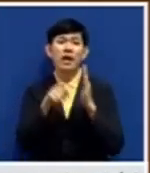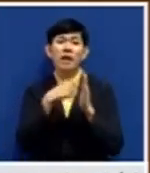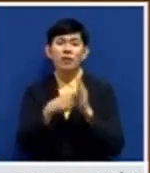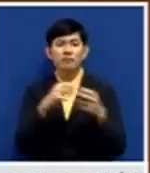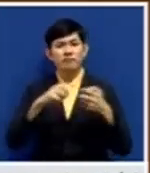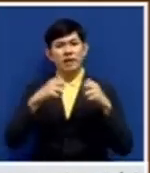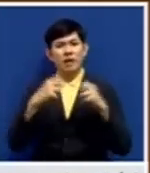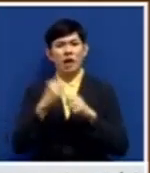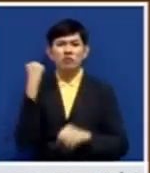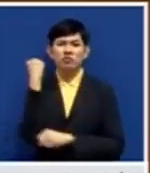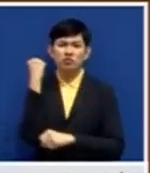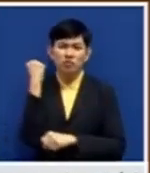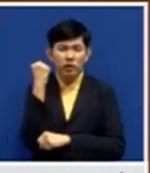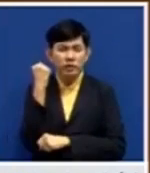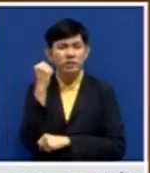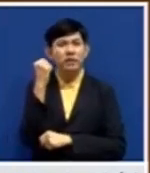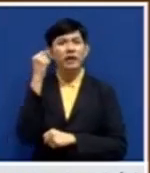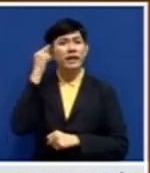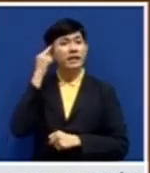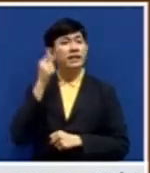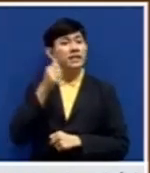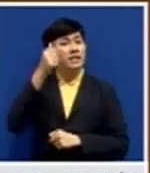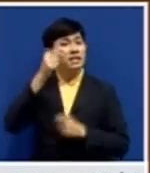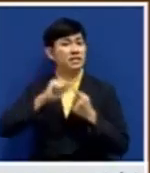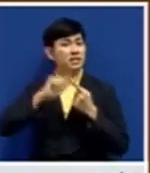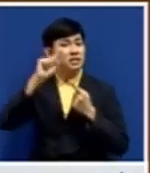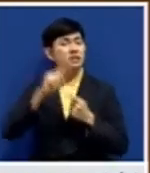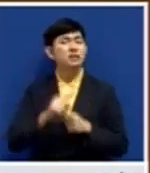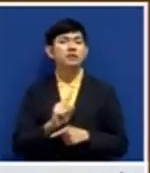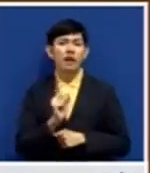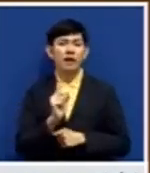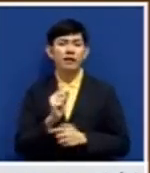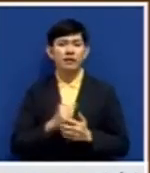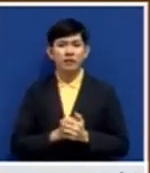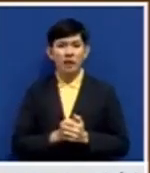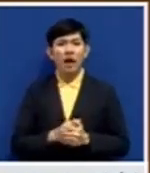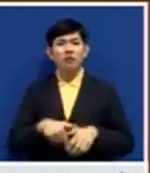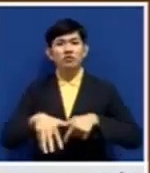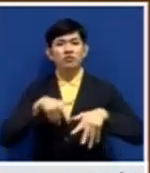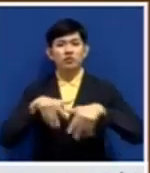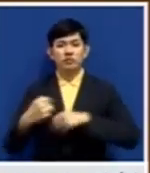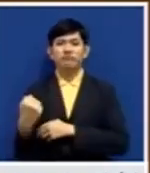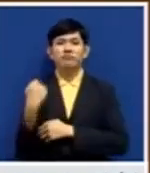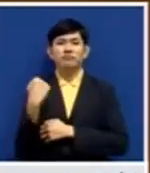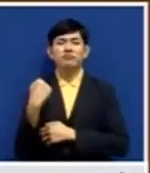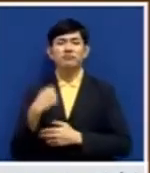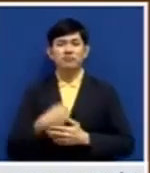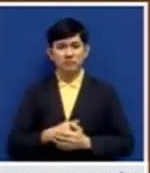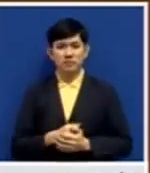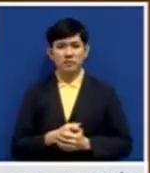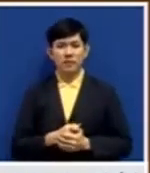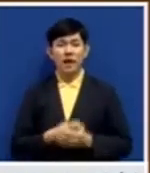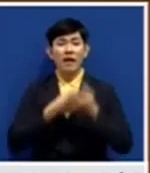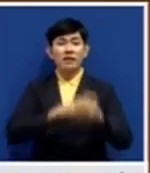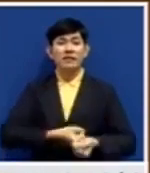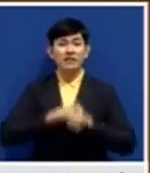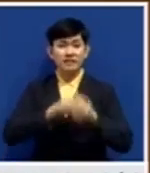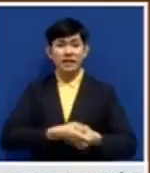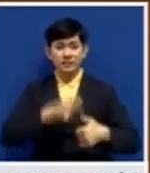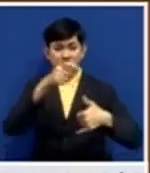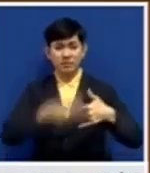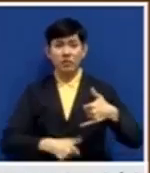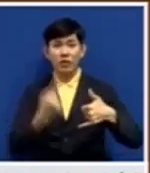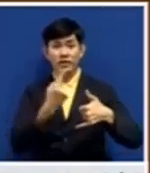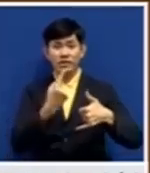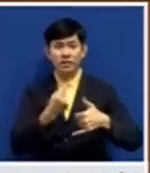จนที่ดีที่สุดเนี่ยข้อที่หนึ่งคือว่าชุมชนต้องเข้มแข็งเกษตรกรหนึ่งคนจ